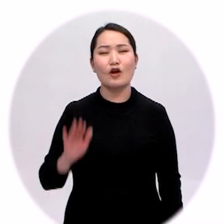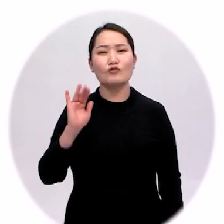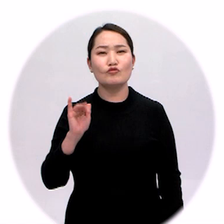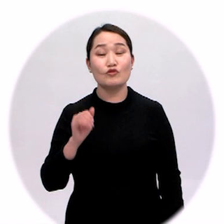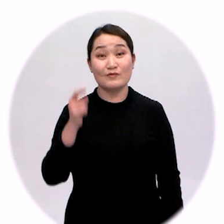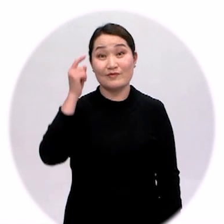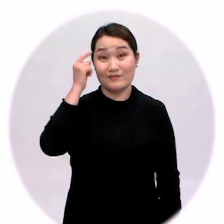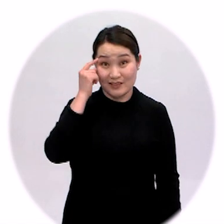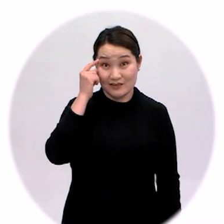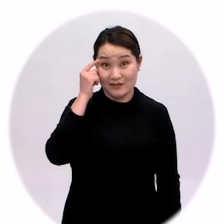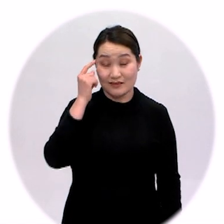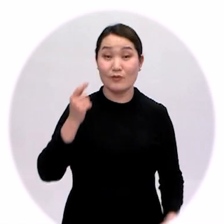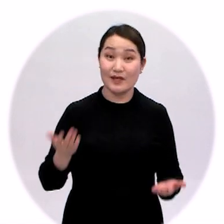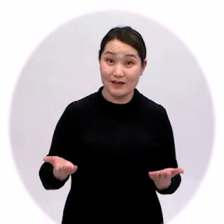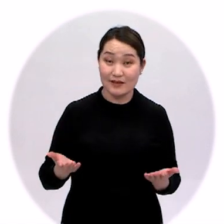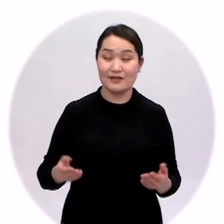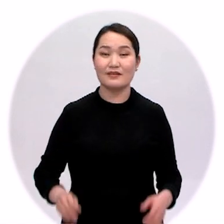мэдэж болдог вэ?